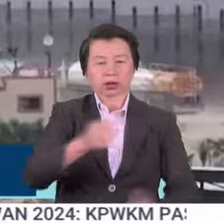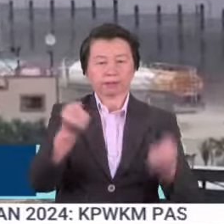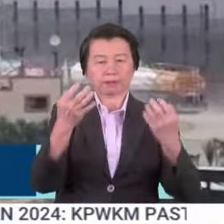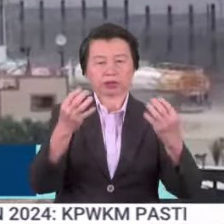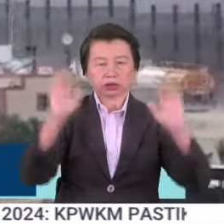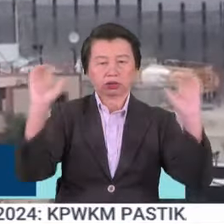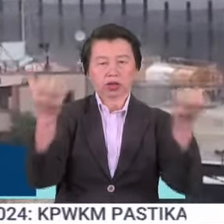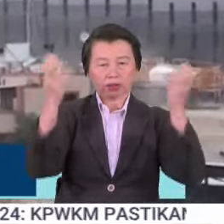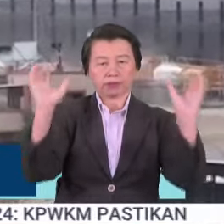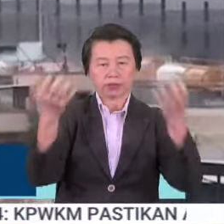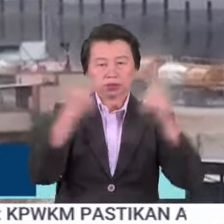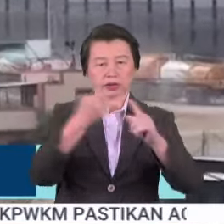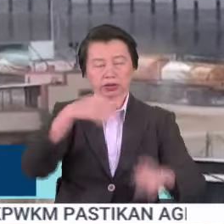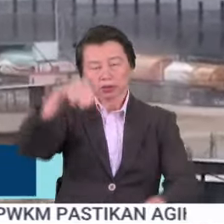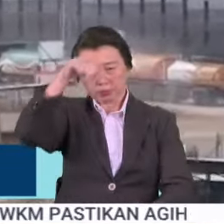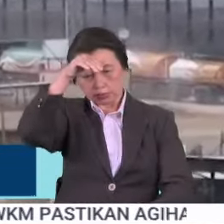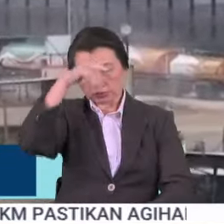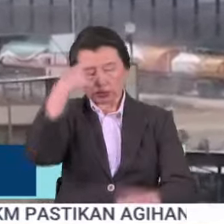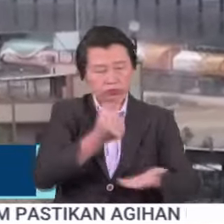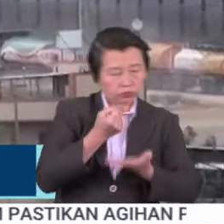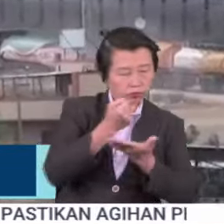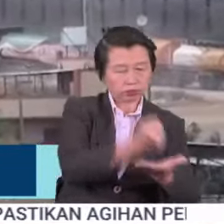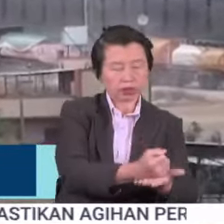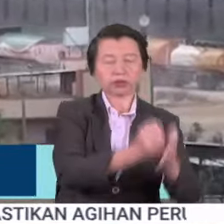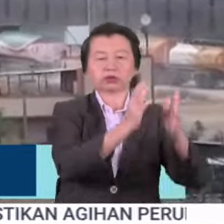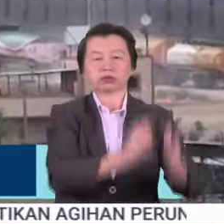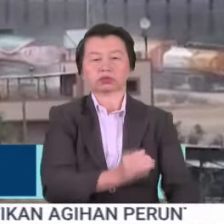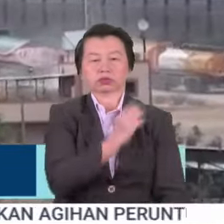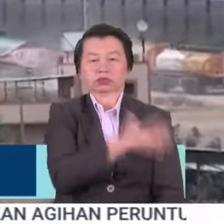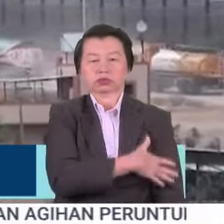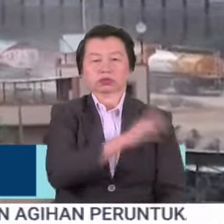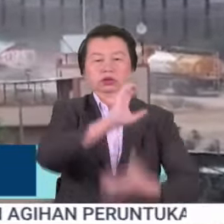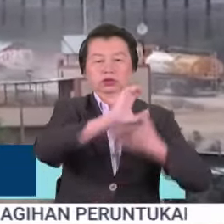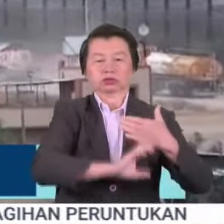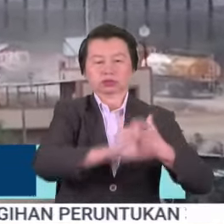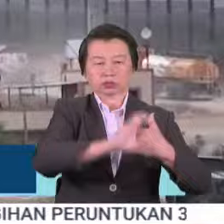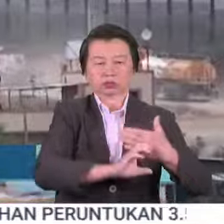puluhan ambulans dari Mesir bagi membantu mangsa yang cedera.